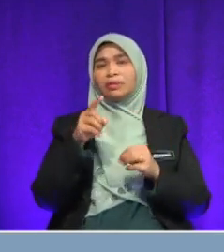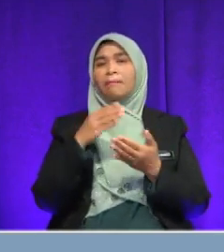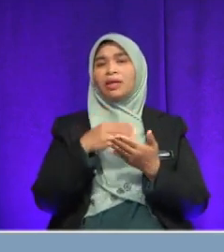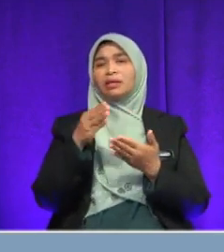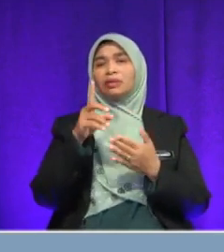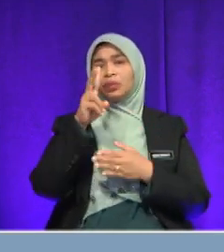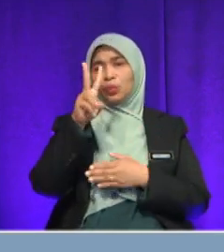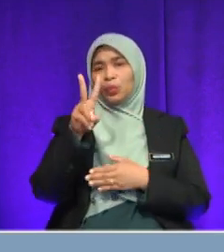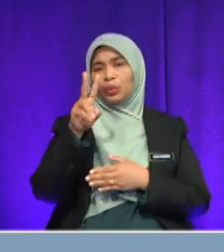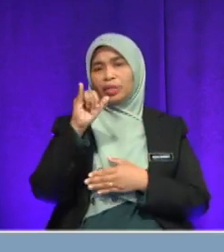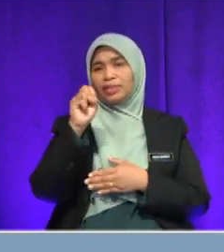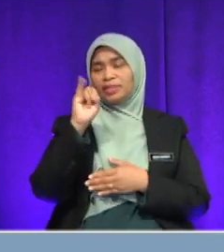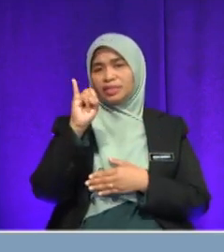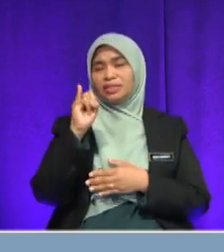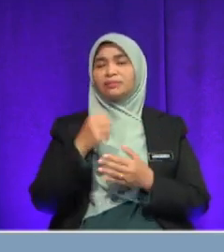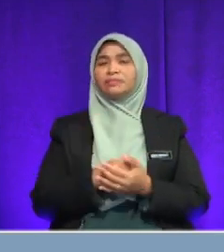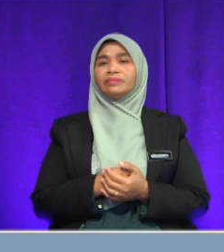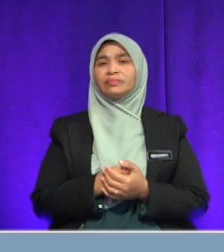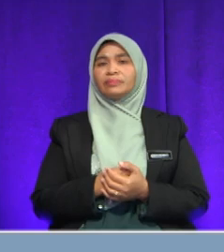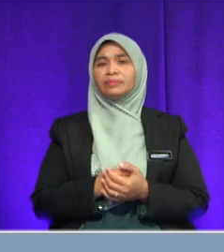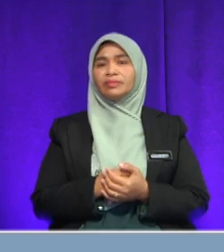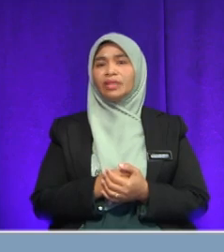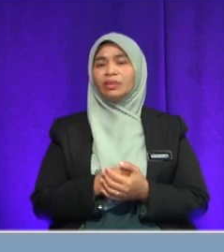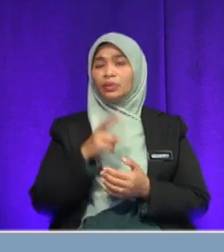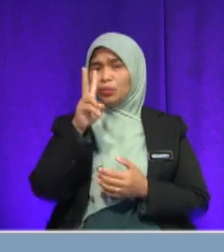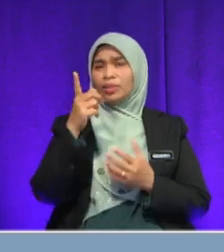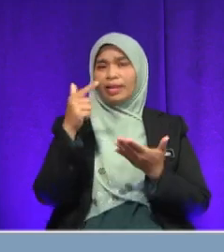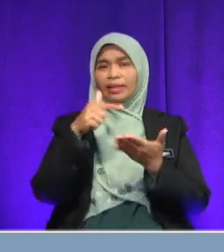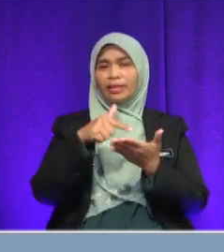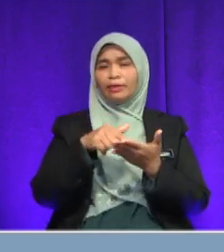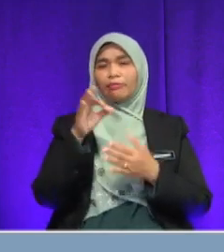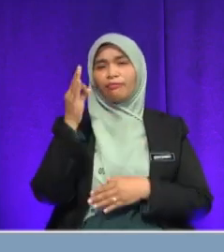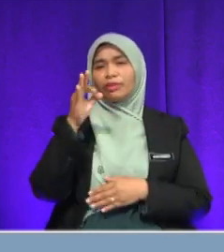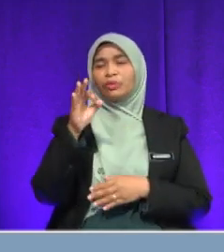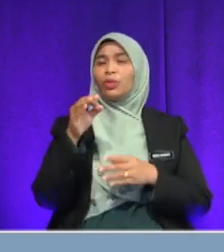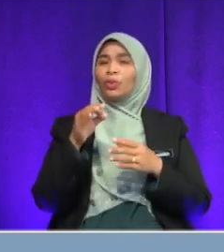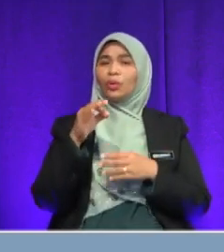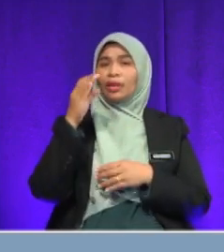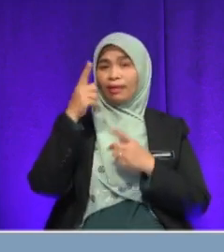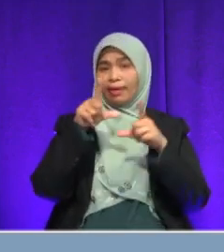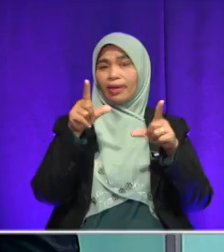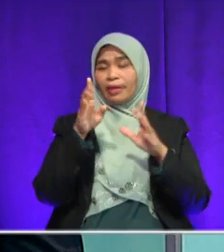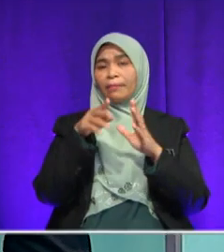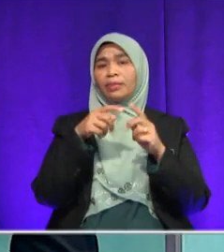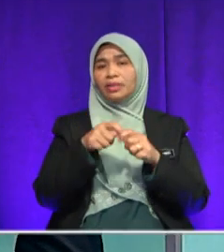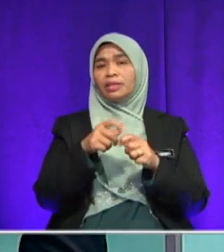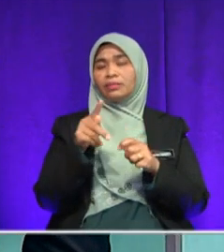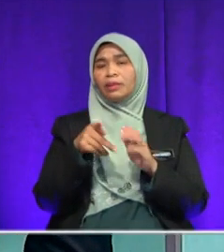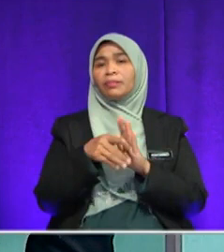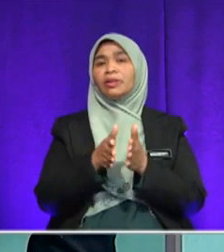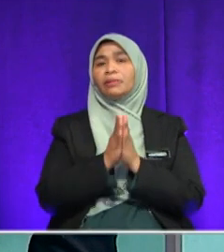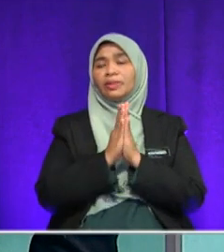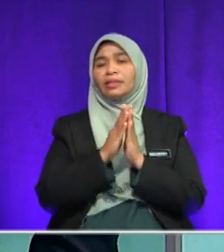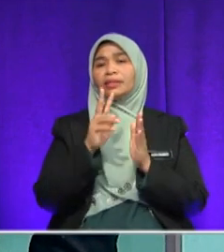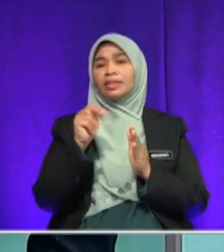dua isi. Selain daripada faktor di atas, terangkan dua lagi faktor yang menentukan permintaan ayam